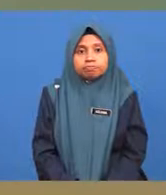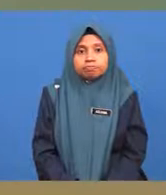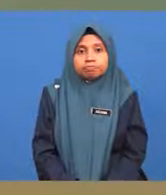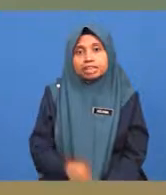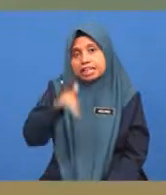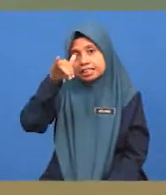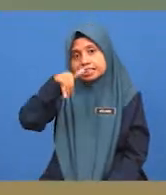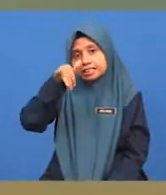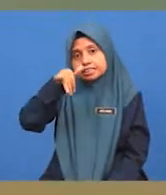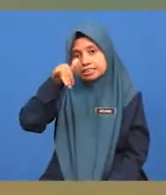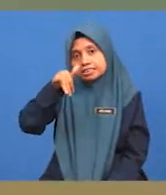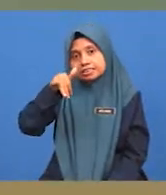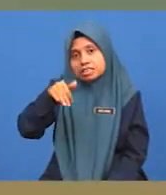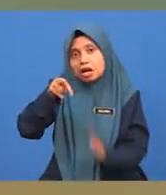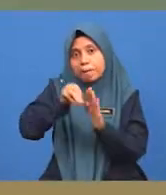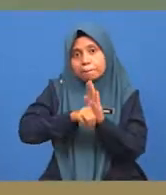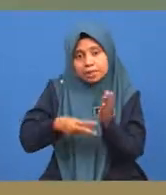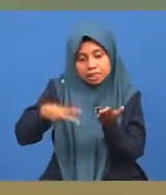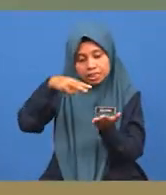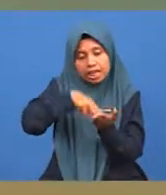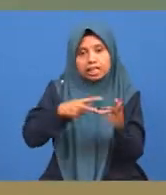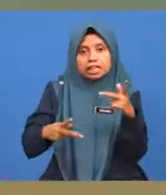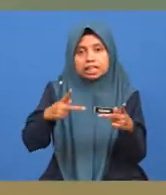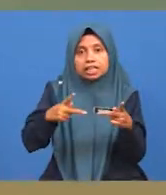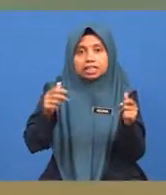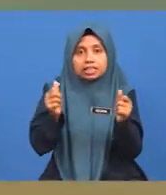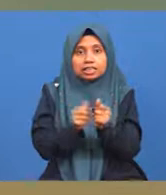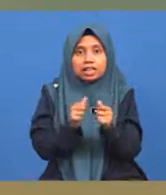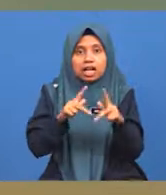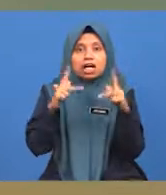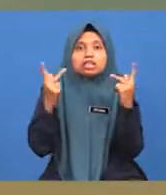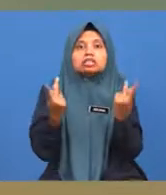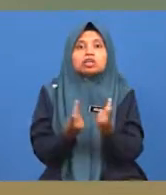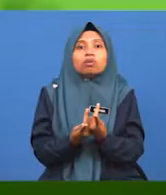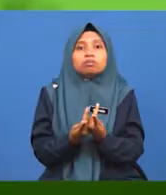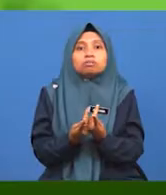Ya, menaiki kereta dengan keluarga.